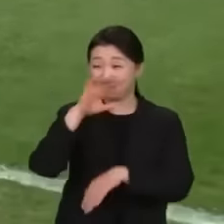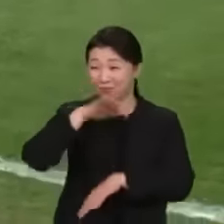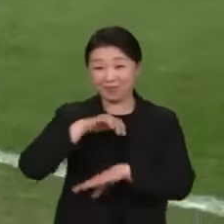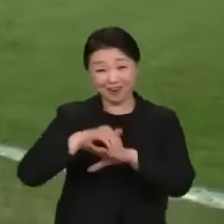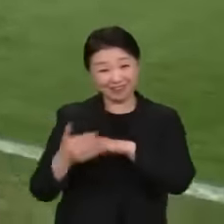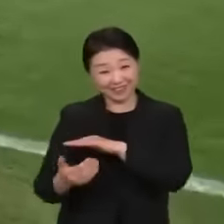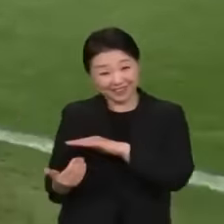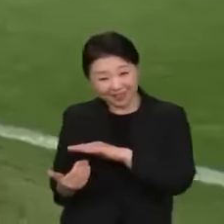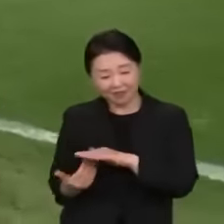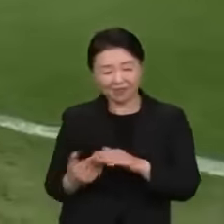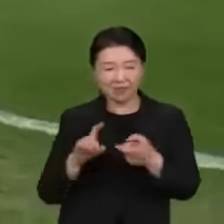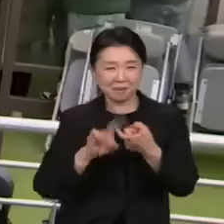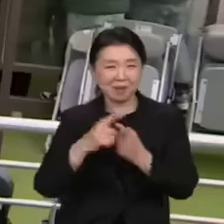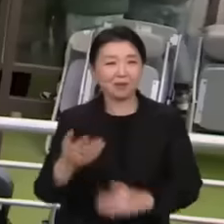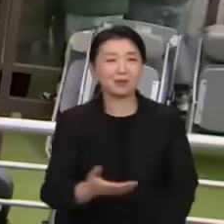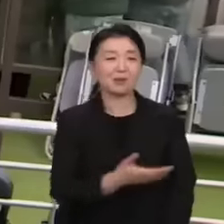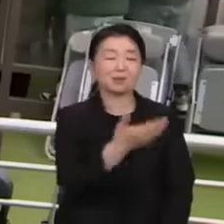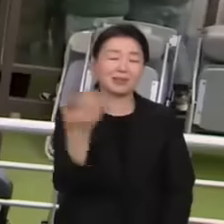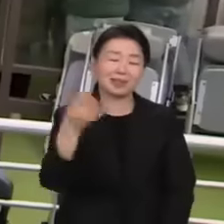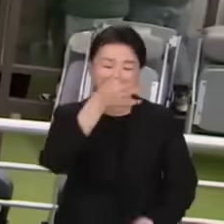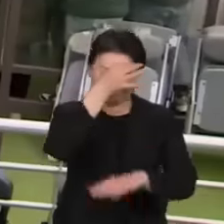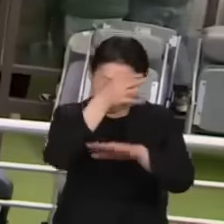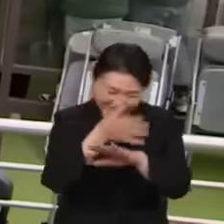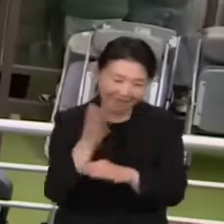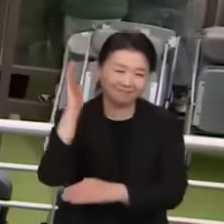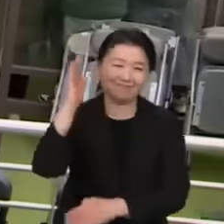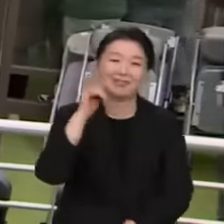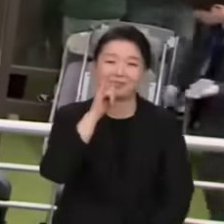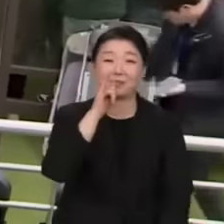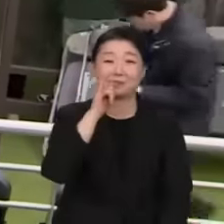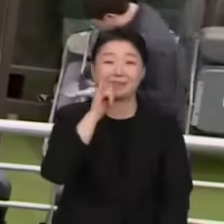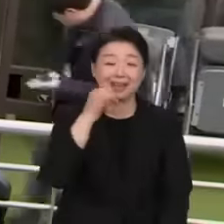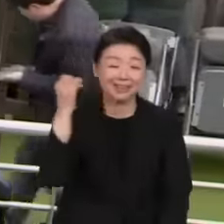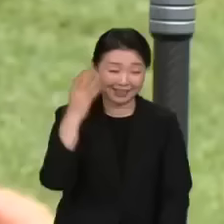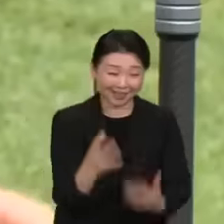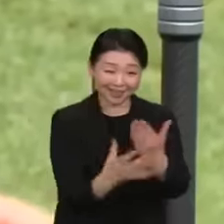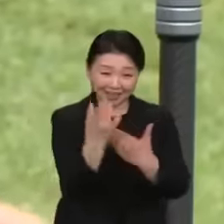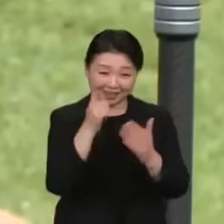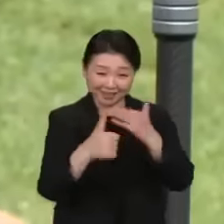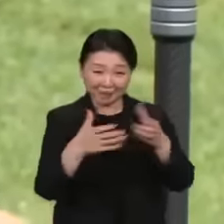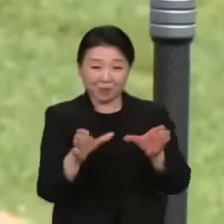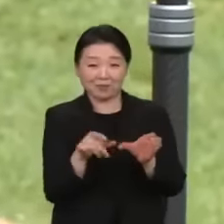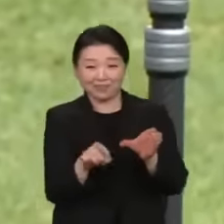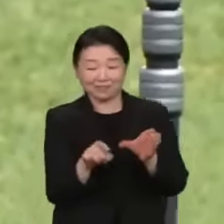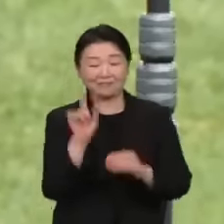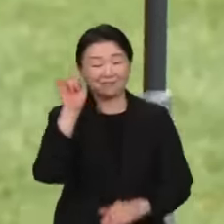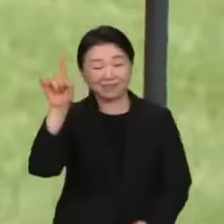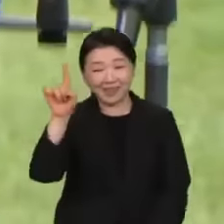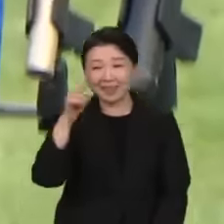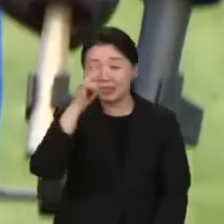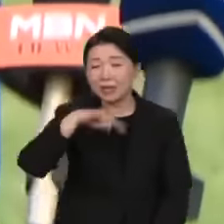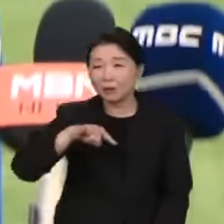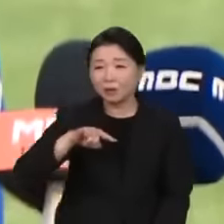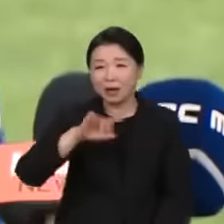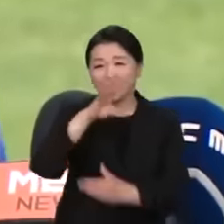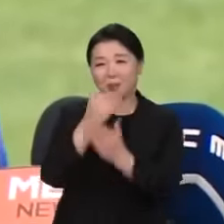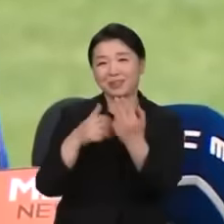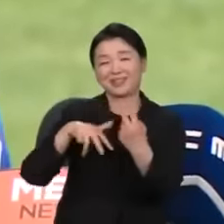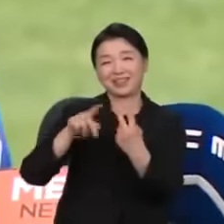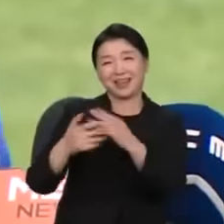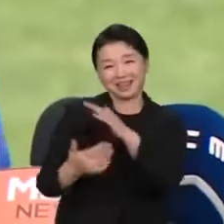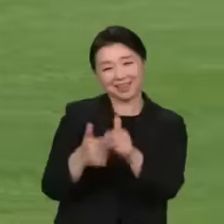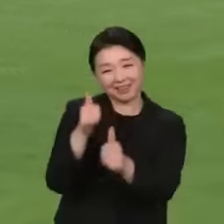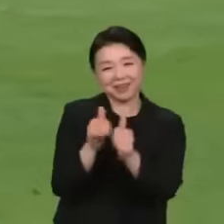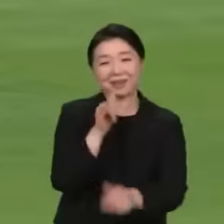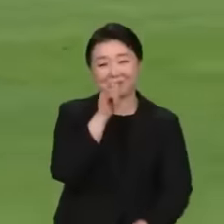앞서 팬들에게 다시 사과 메시지를 냈습니다. 다시 하나가 된 축구대표팀은 내일 태국과 월드컵 2차 예선을